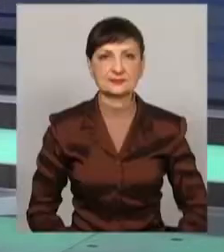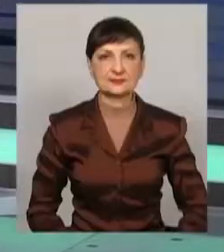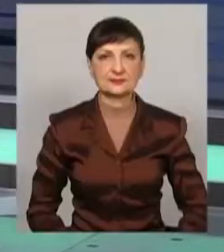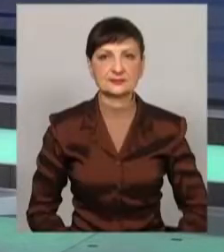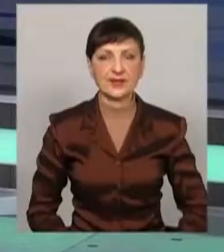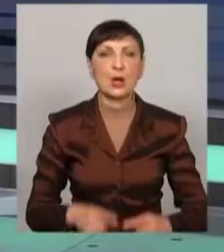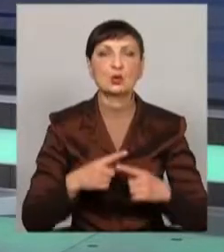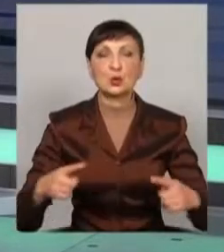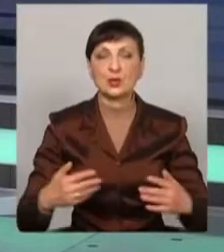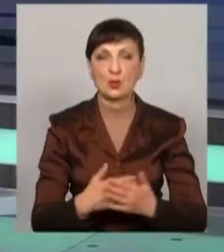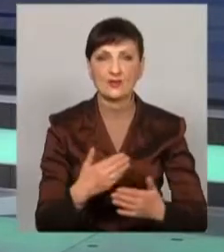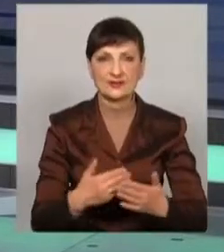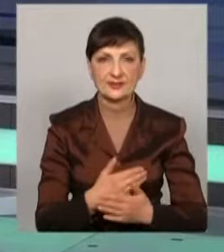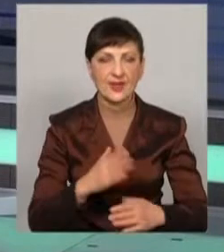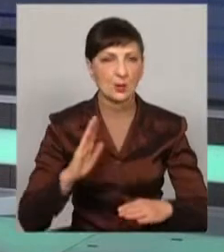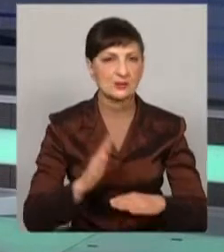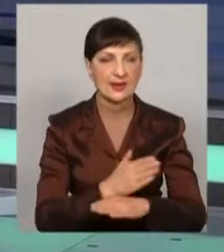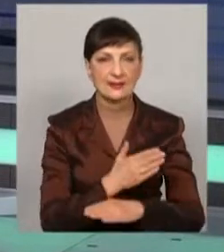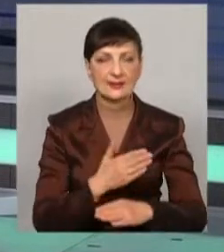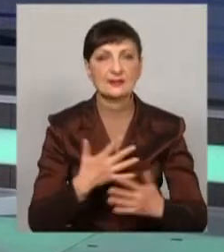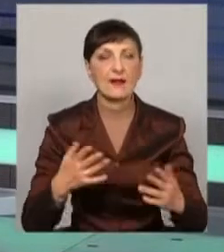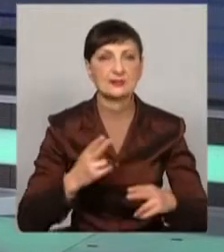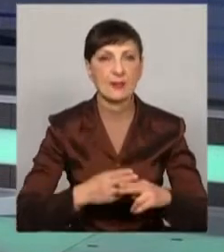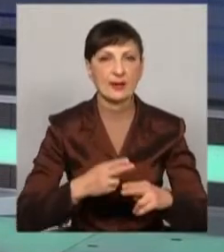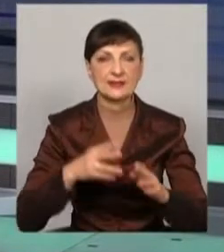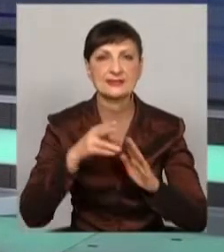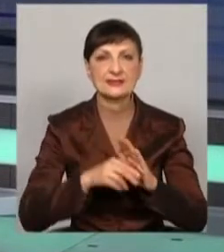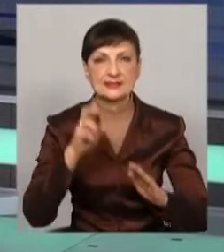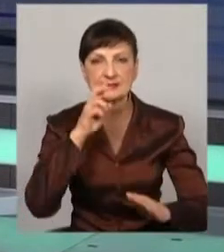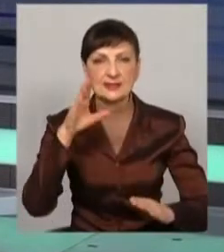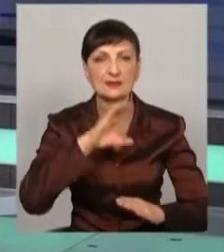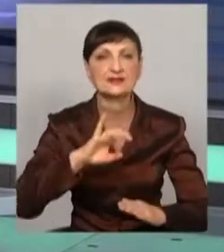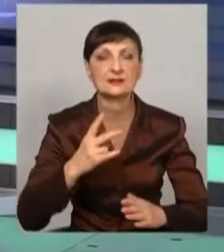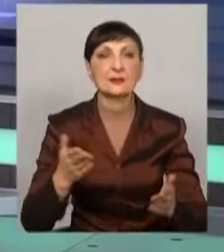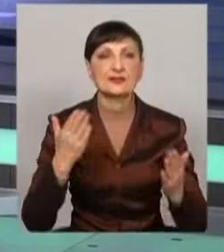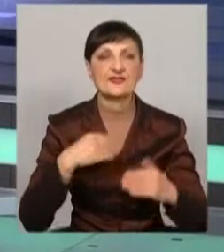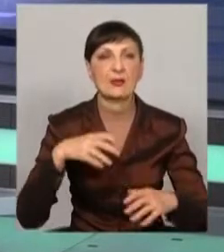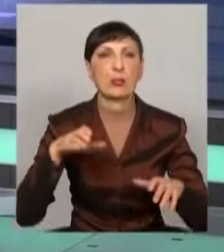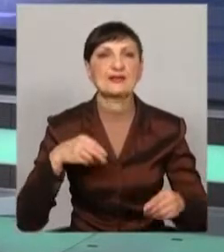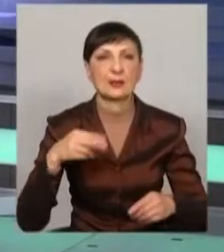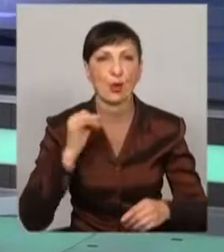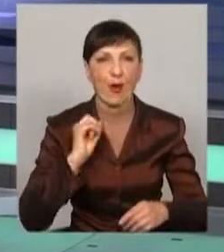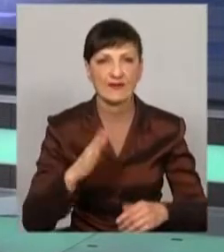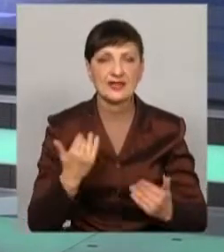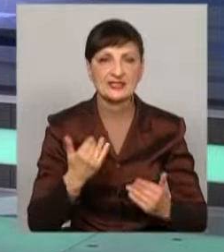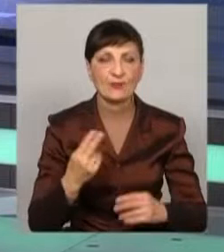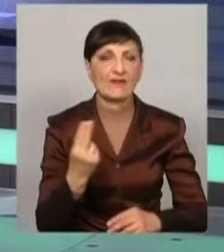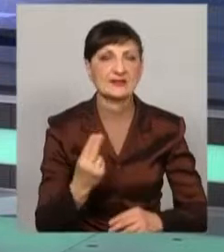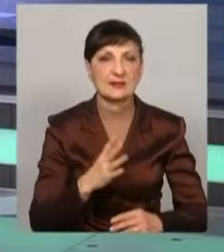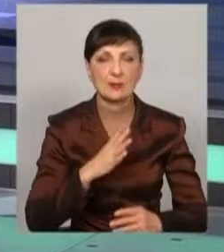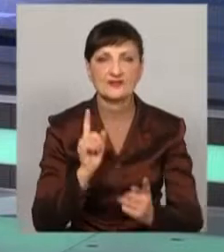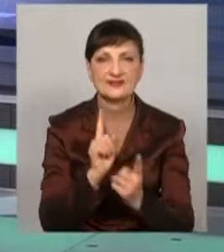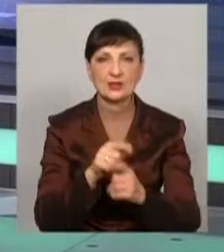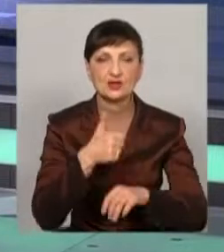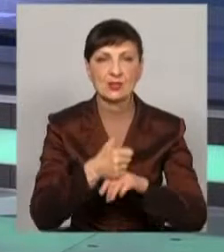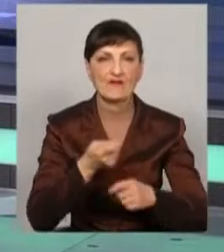И к другим новостям. Устранить административные барьеры среди стран СНГ призвал Касым-Жомарт Токаев. Сегодня в Астане состоялась встреча